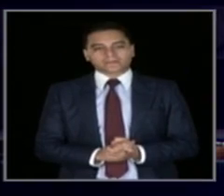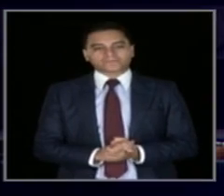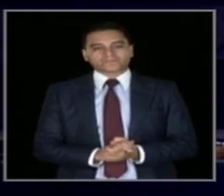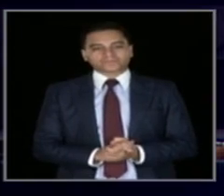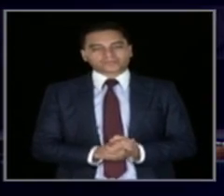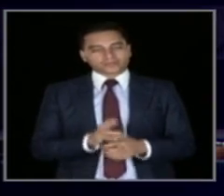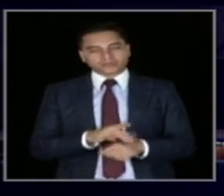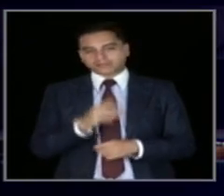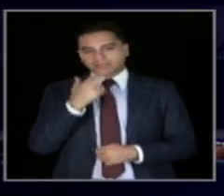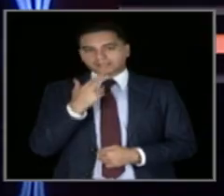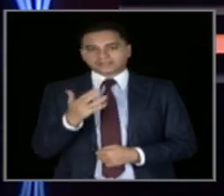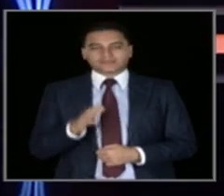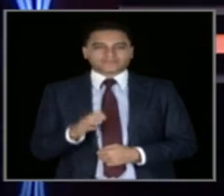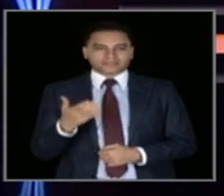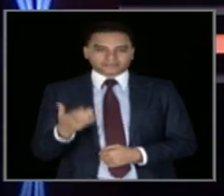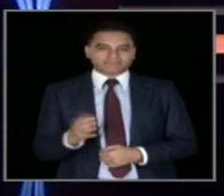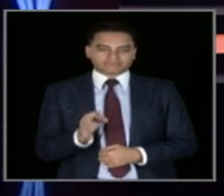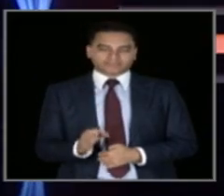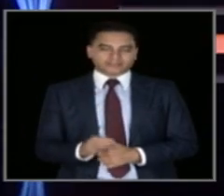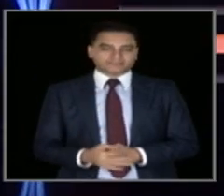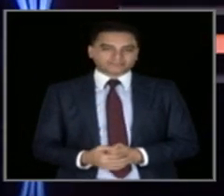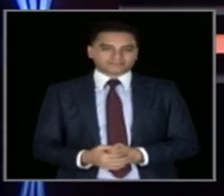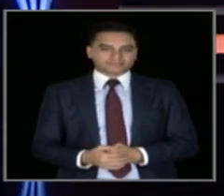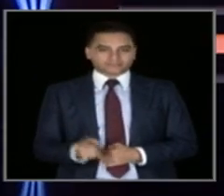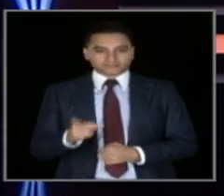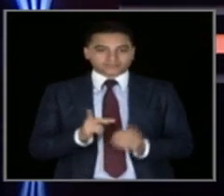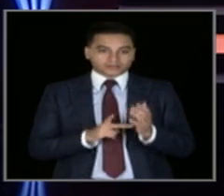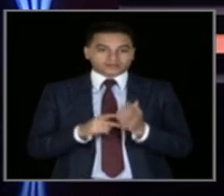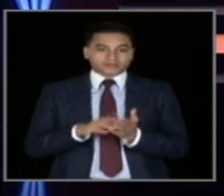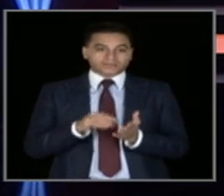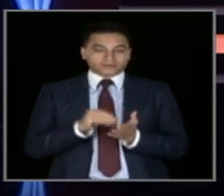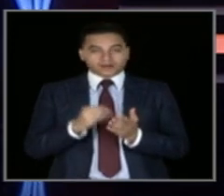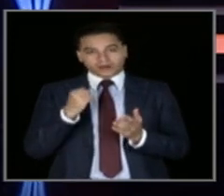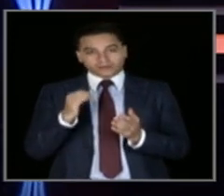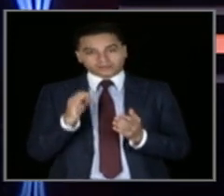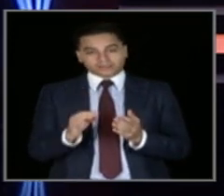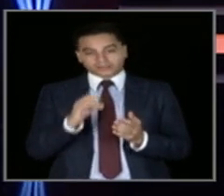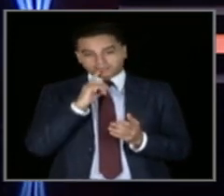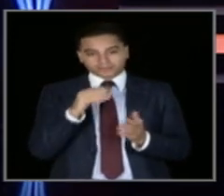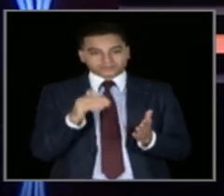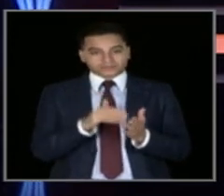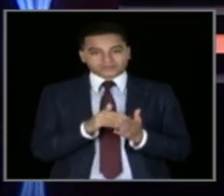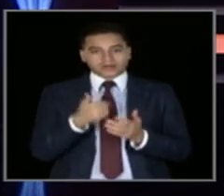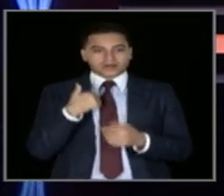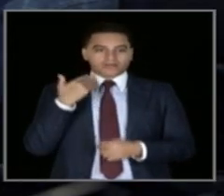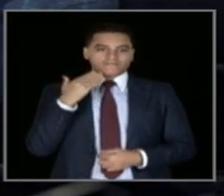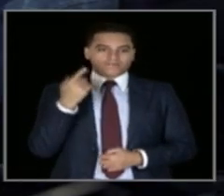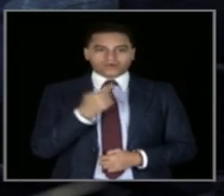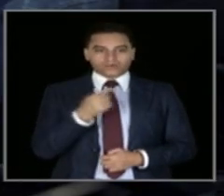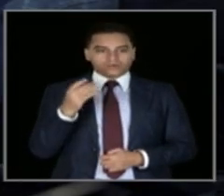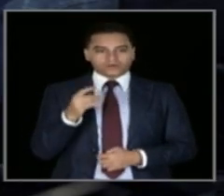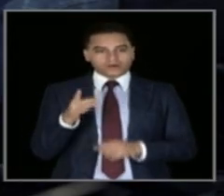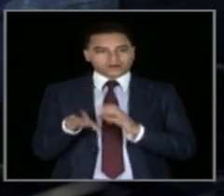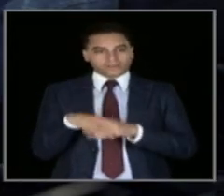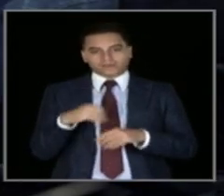هارد لك للطواحين، هارد لك فعلا. كنتوا ماشيين بداية قوية جدا. بس مصر أسامة والله أنا فخور بيهم جدا، هم عاملين